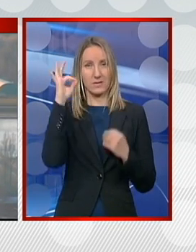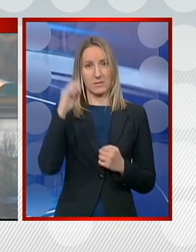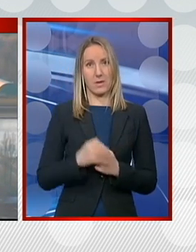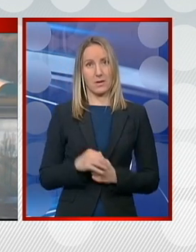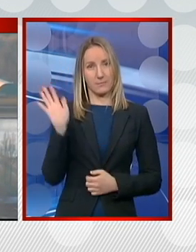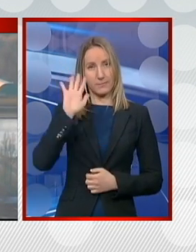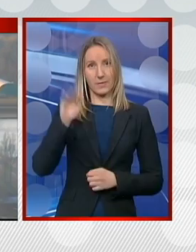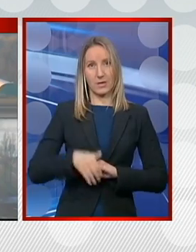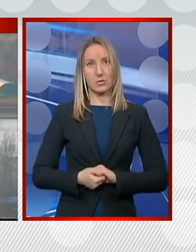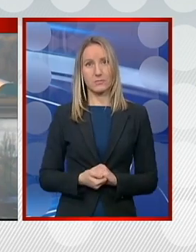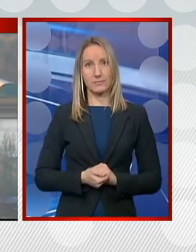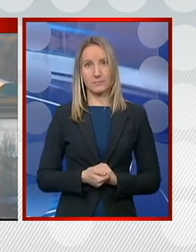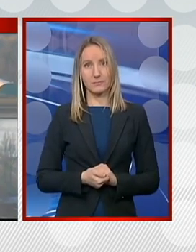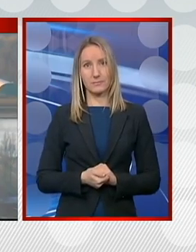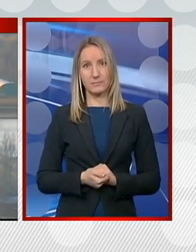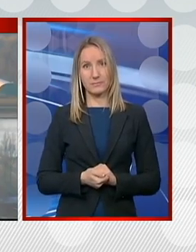manje.